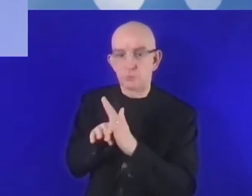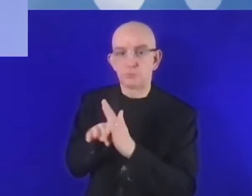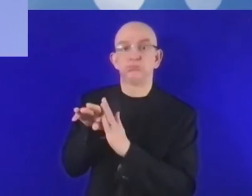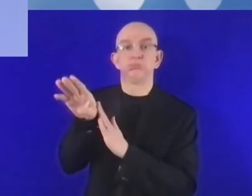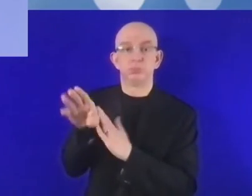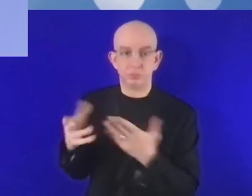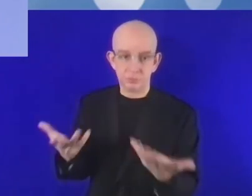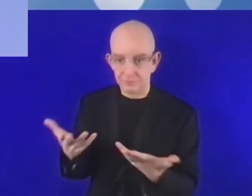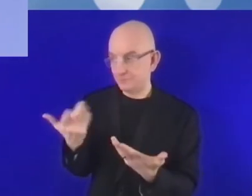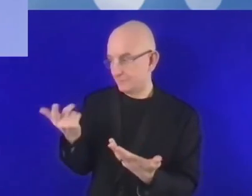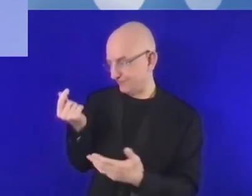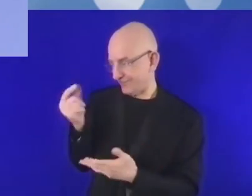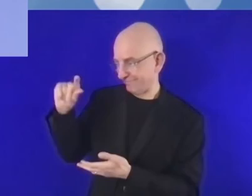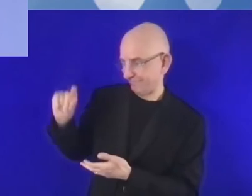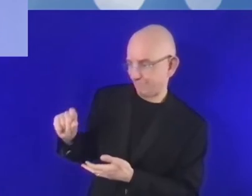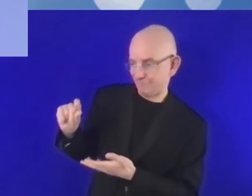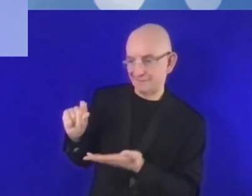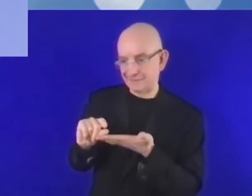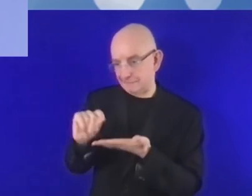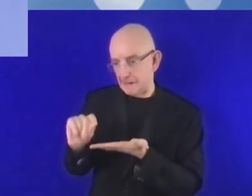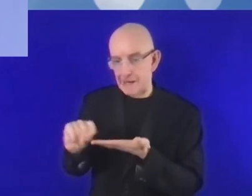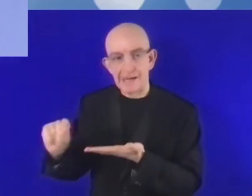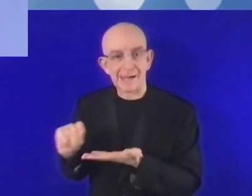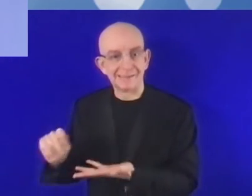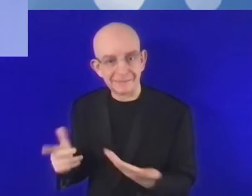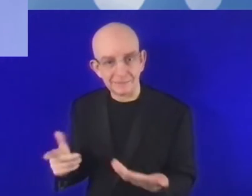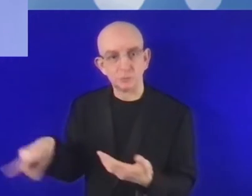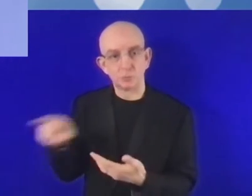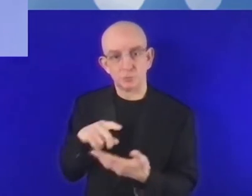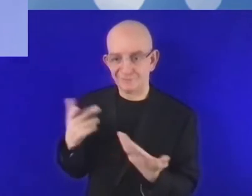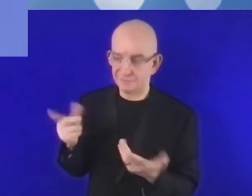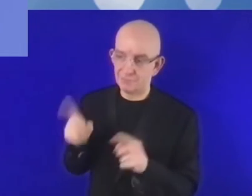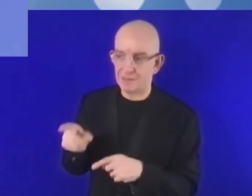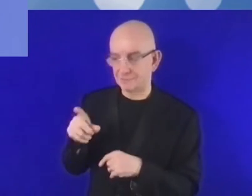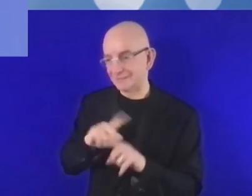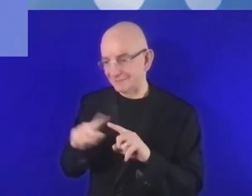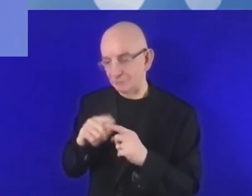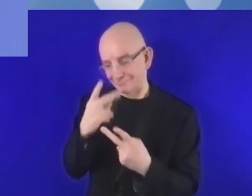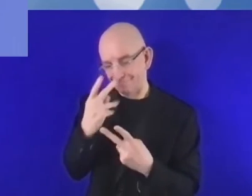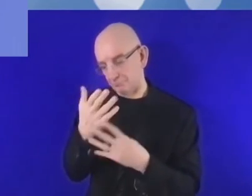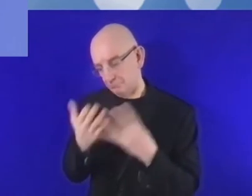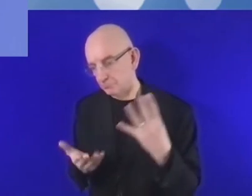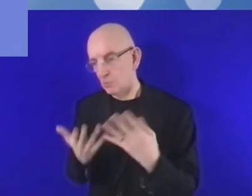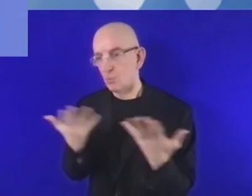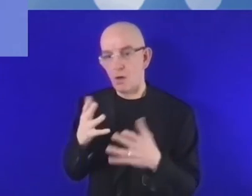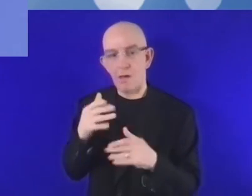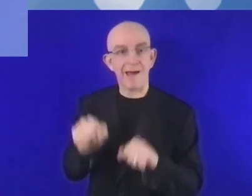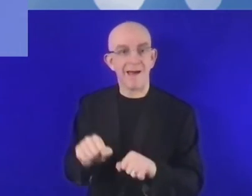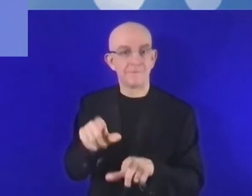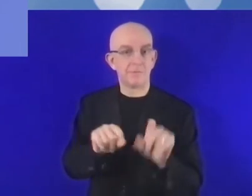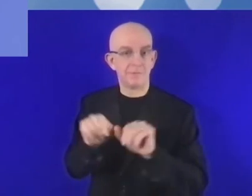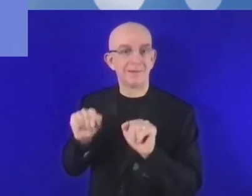могут развернуть крылья, так сказать, чтобы выйти в большой мир. Так что нам необходимы